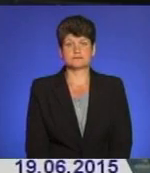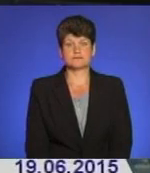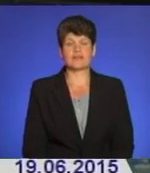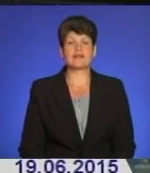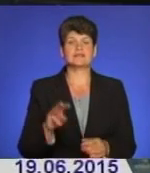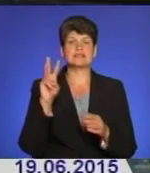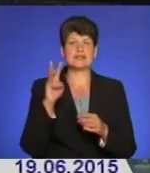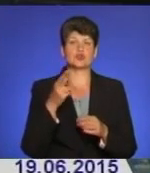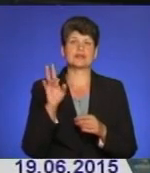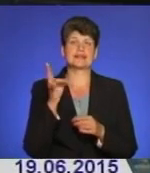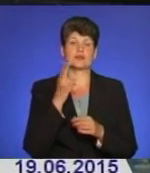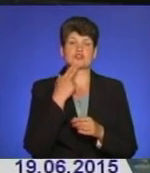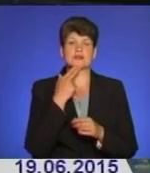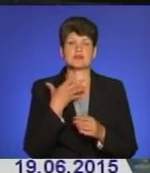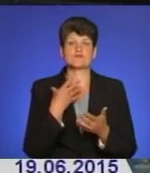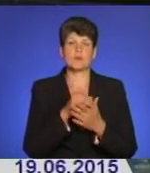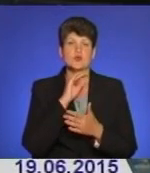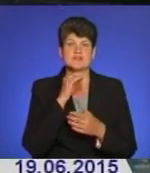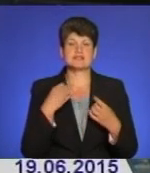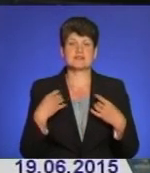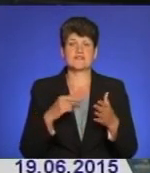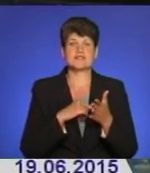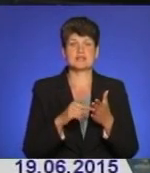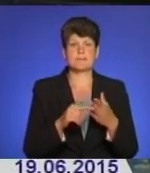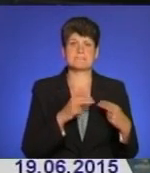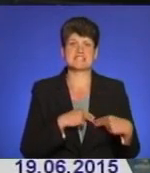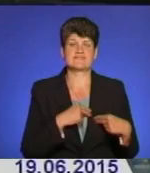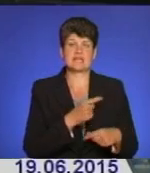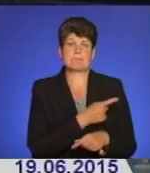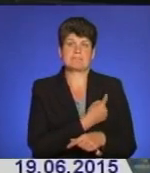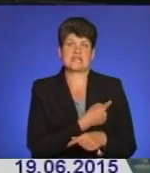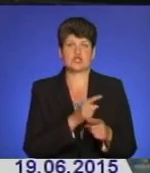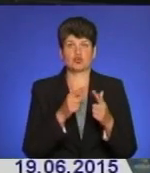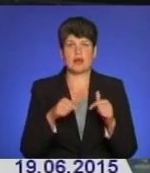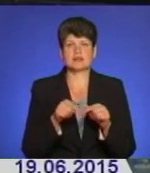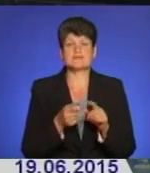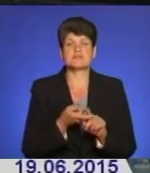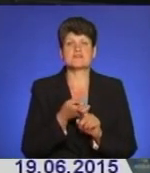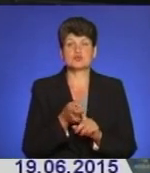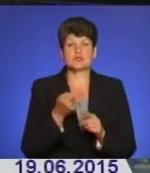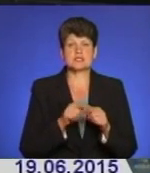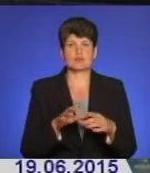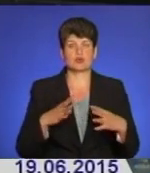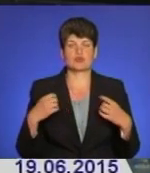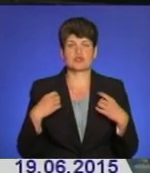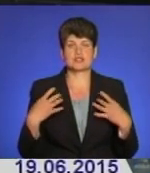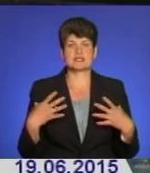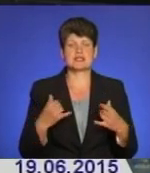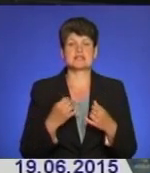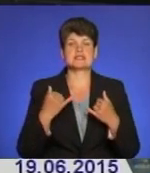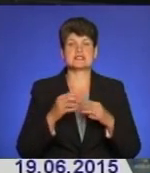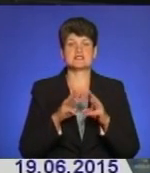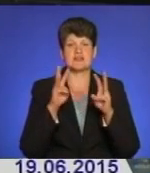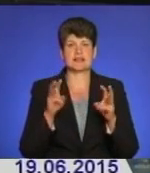У третю неділю червня своє професійне свято відзначають працівники медичної галузі. З цієї нагоди відбулася урочиста свята літургія